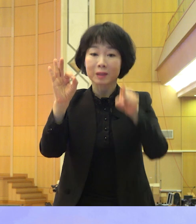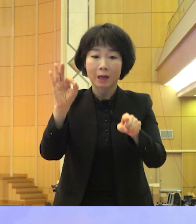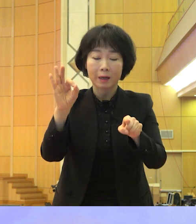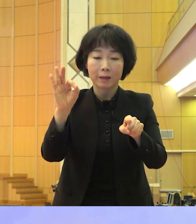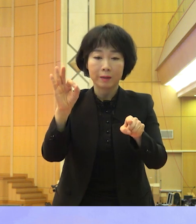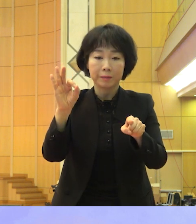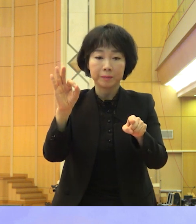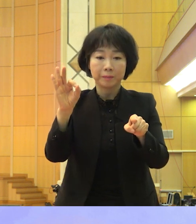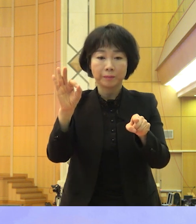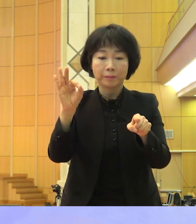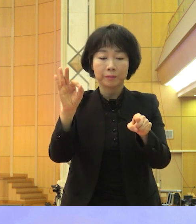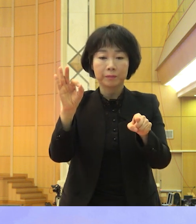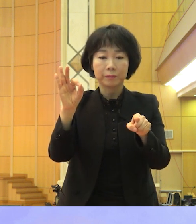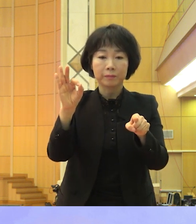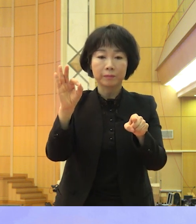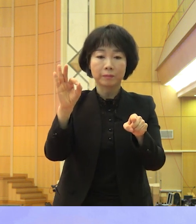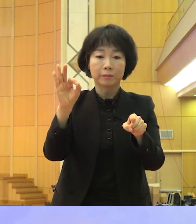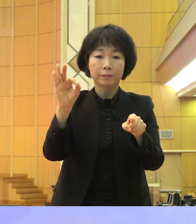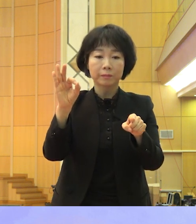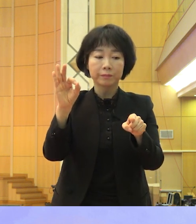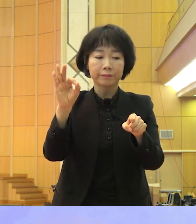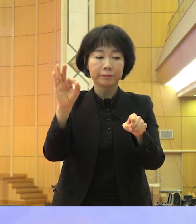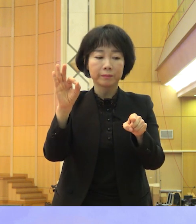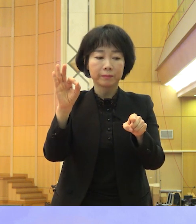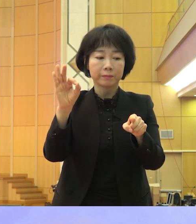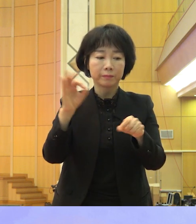성경 말씀부터 먼저 보겠습니다.